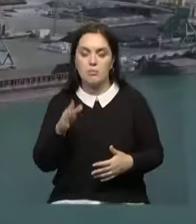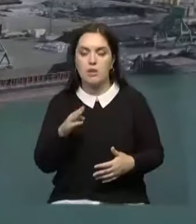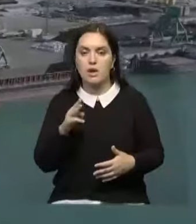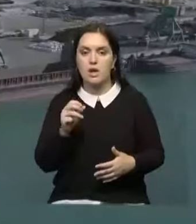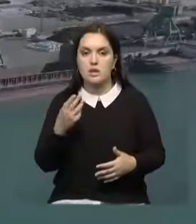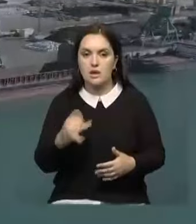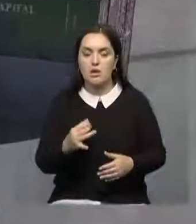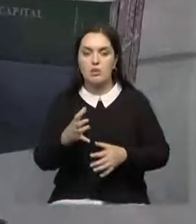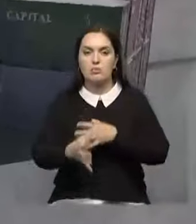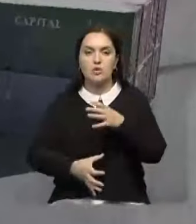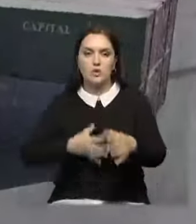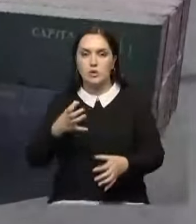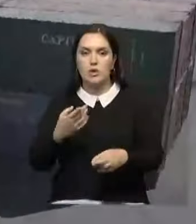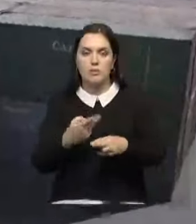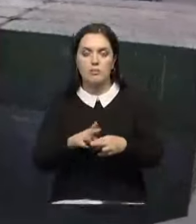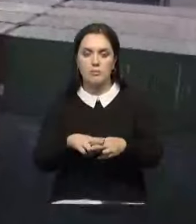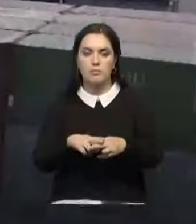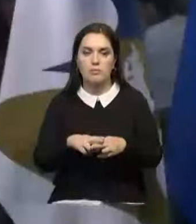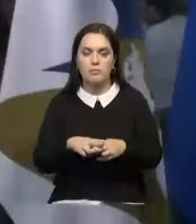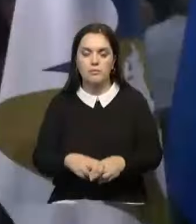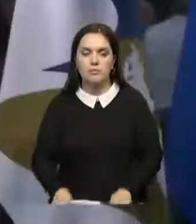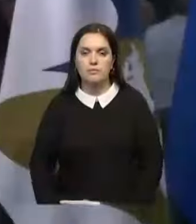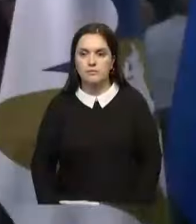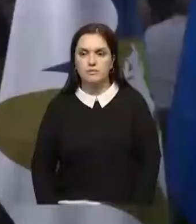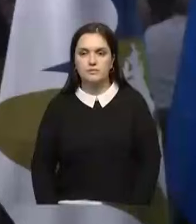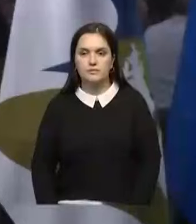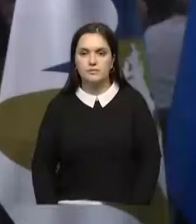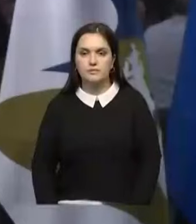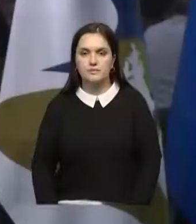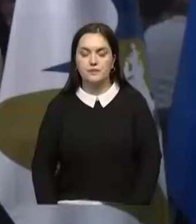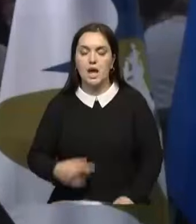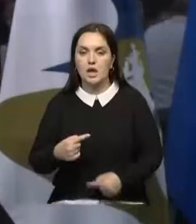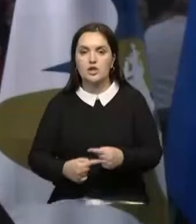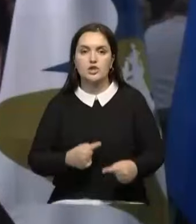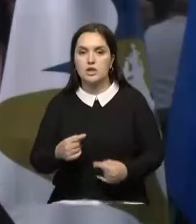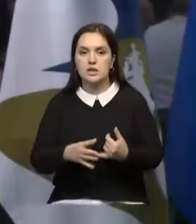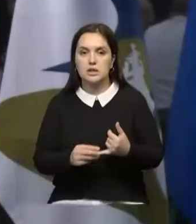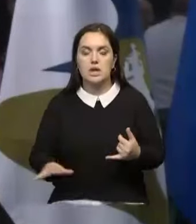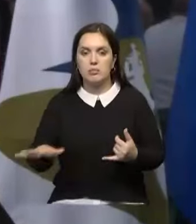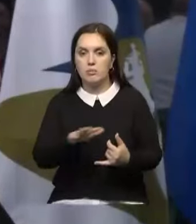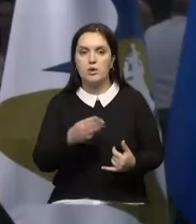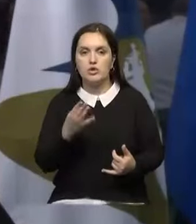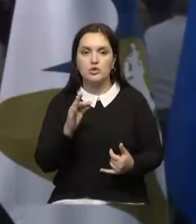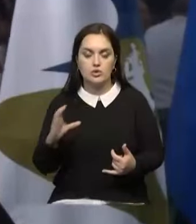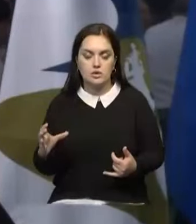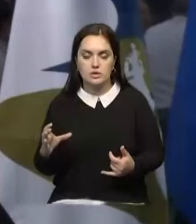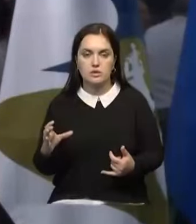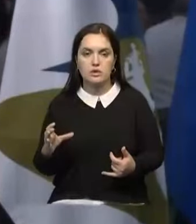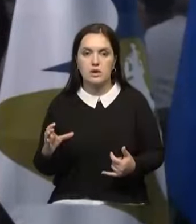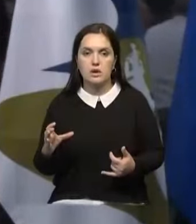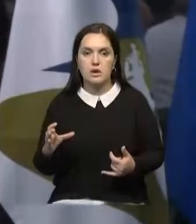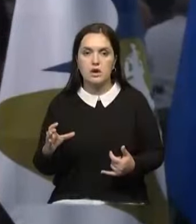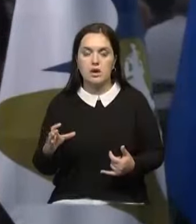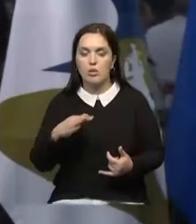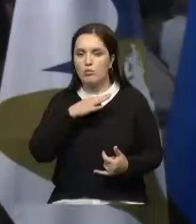Транскаспийскому международному транспортному коридору. Через территорию стран ШОС проходит